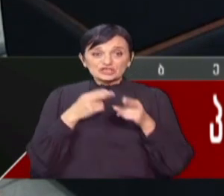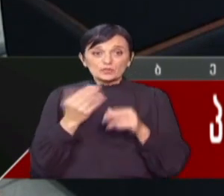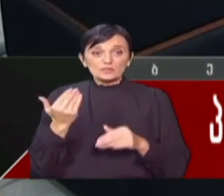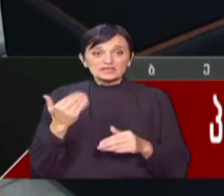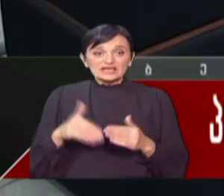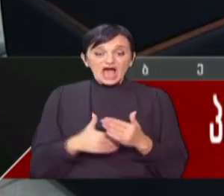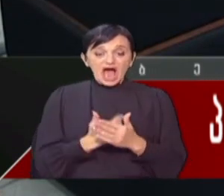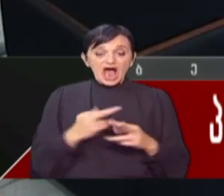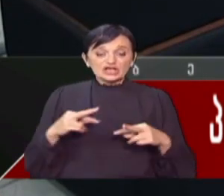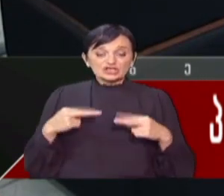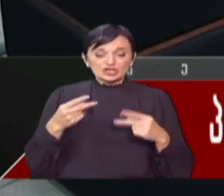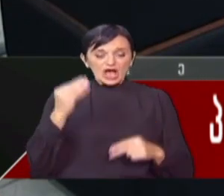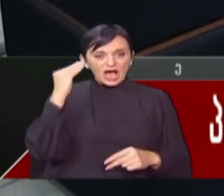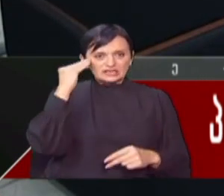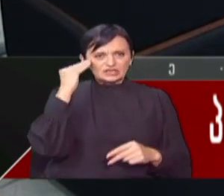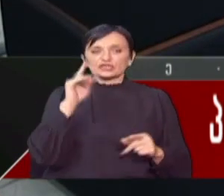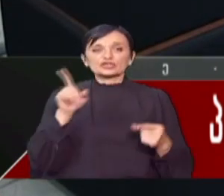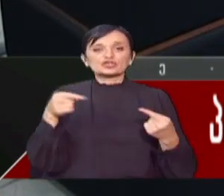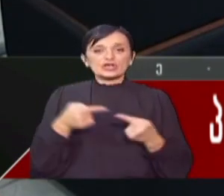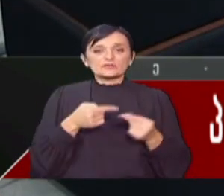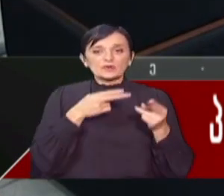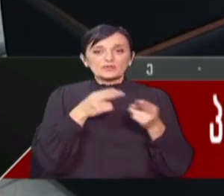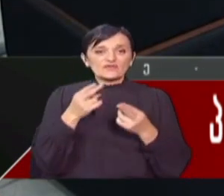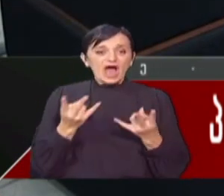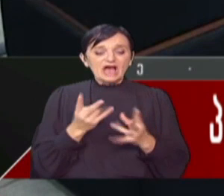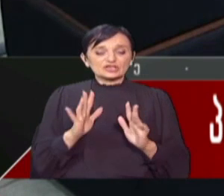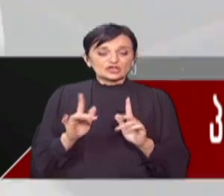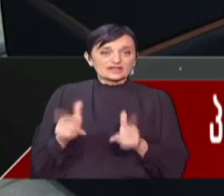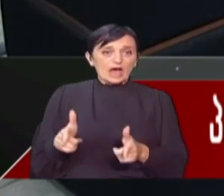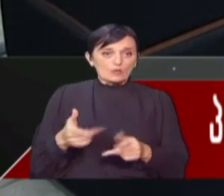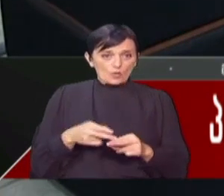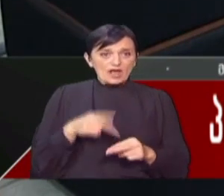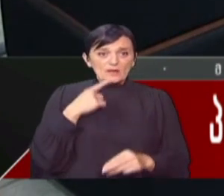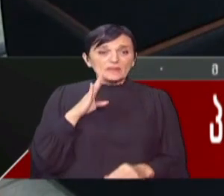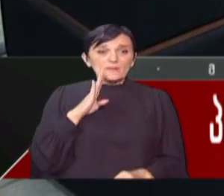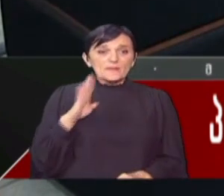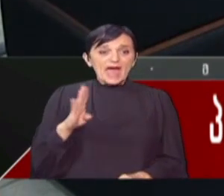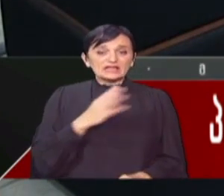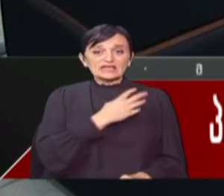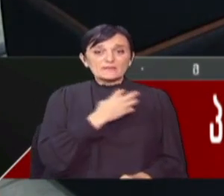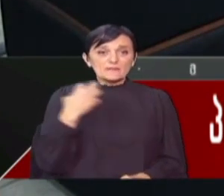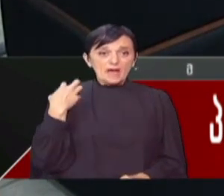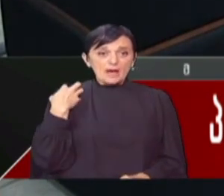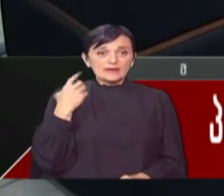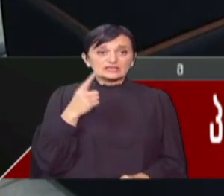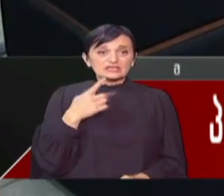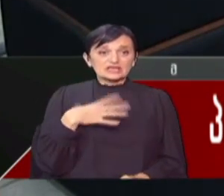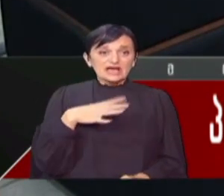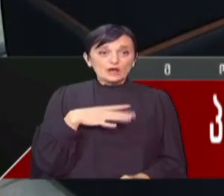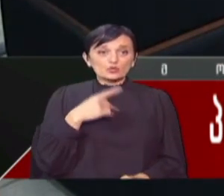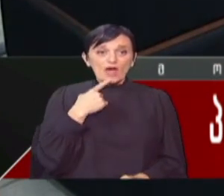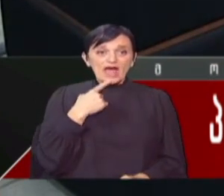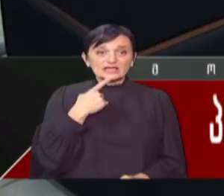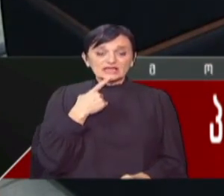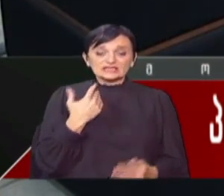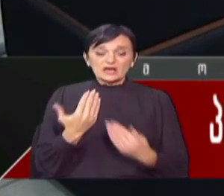ახალი შეცვლილი აზრით შესაბამისი ვიზიტები აღარ საჯერებდა თანხობას. ეს ხო ითქვა ბელგიის მეფეს მიმართა, რატომღაც ქართულ ენაზე,